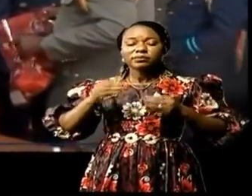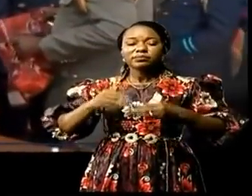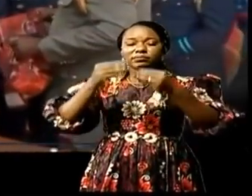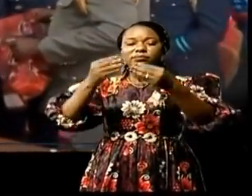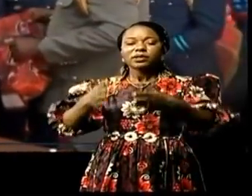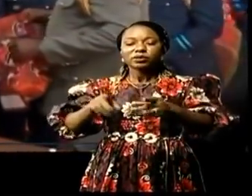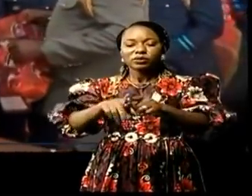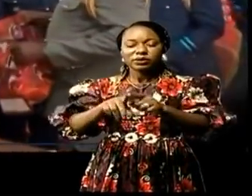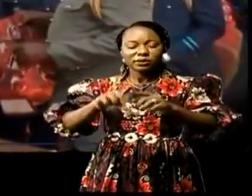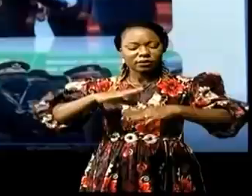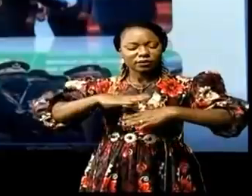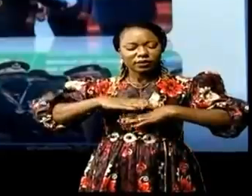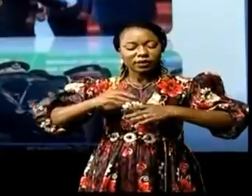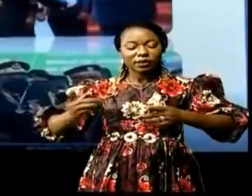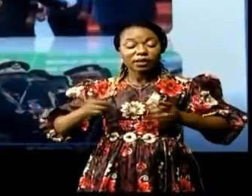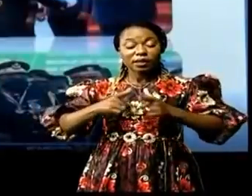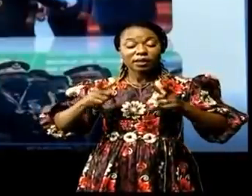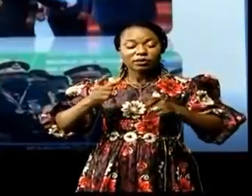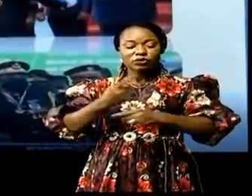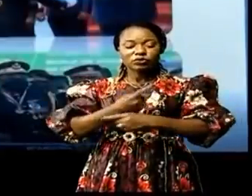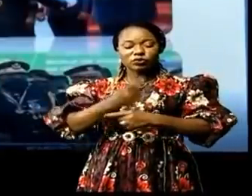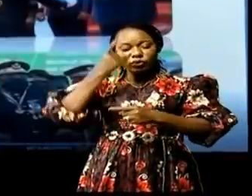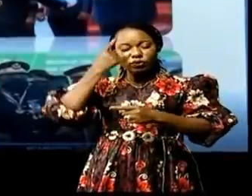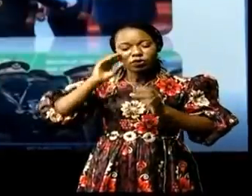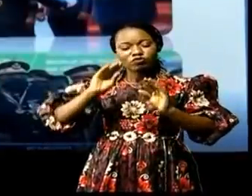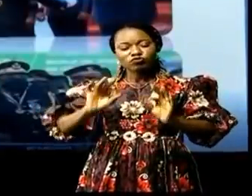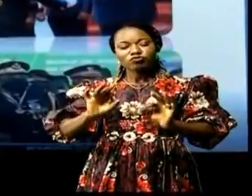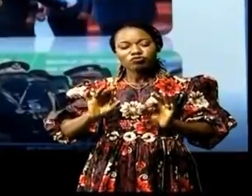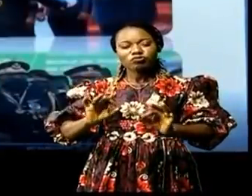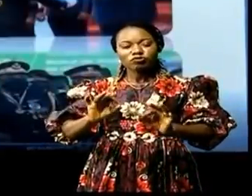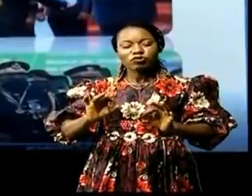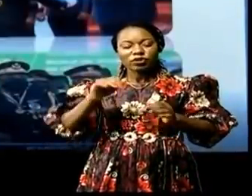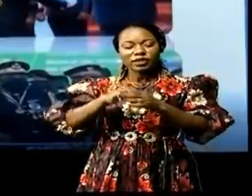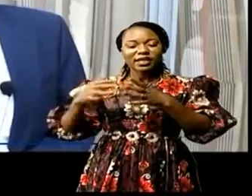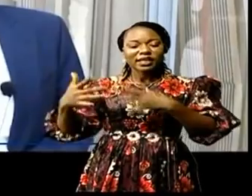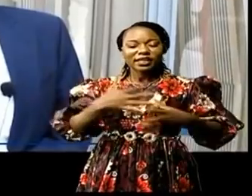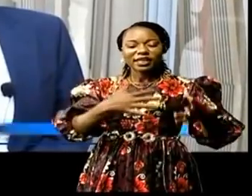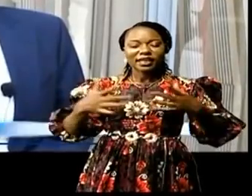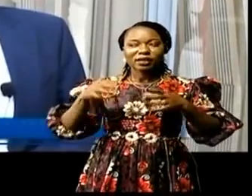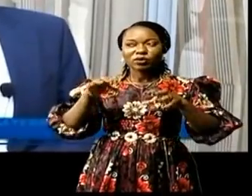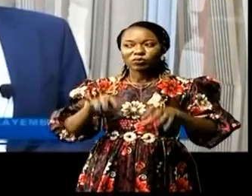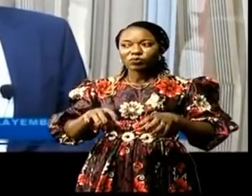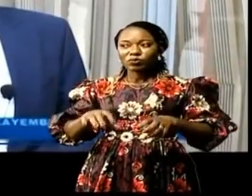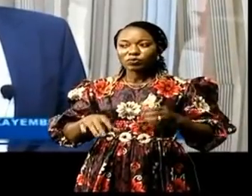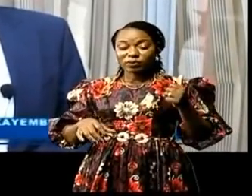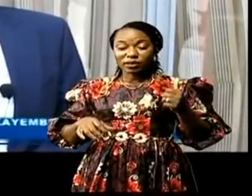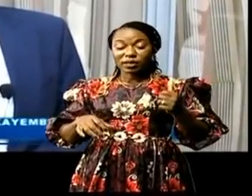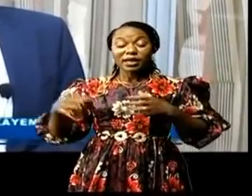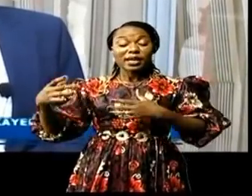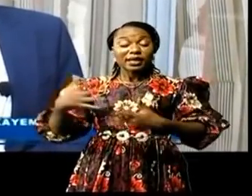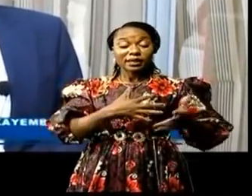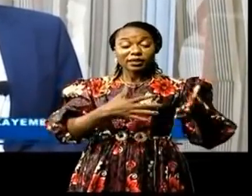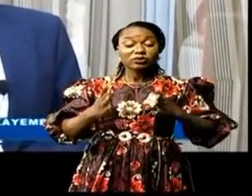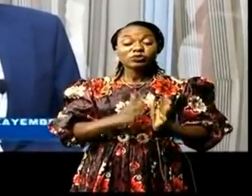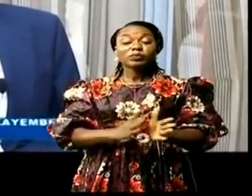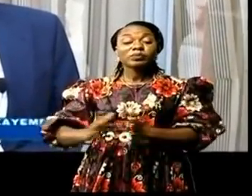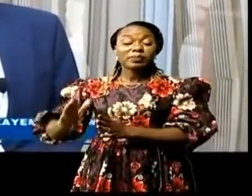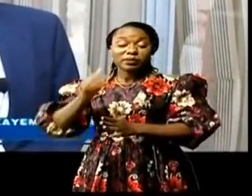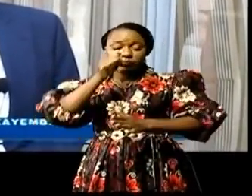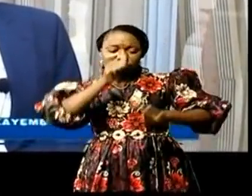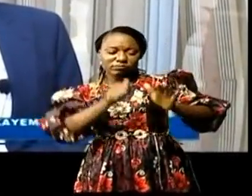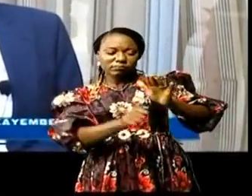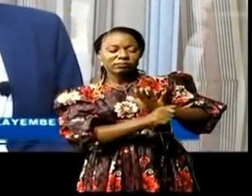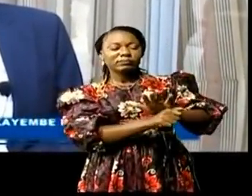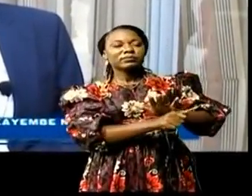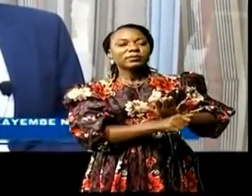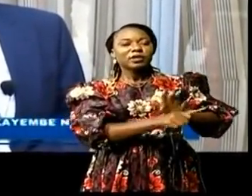dit satisfait de ces grands jours qui apportent l'innovation en matière de guerre en RDC. La guerre, elle se prépare en laboratoire. C'est